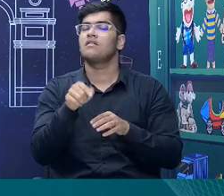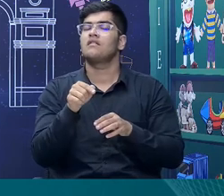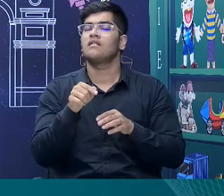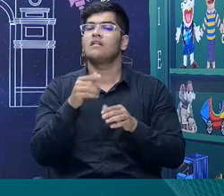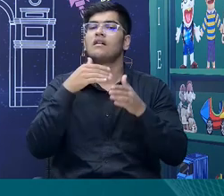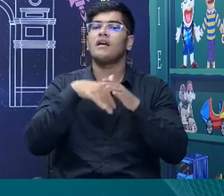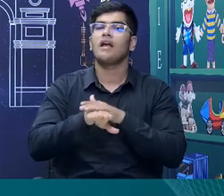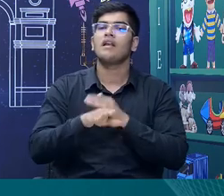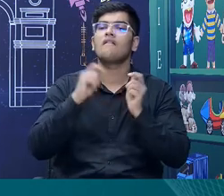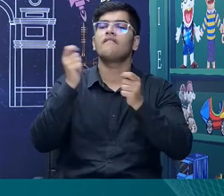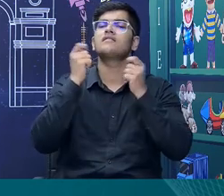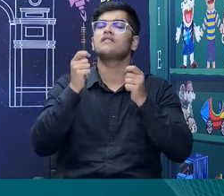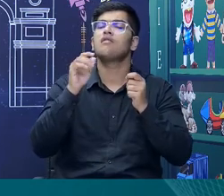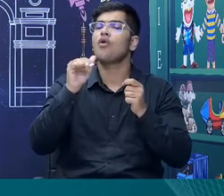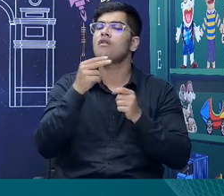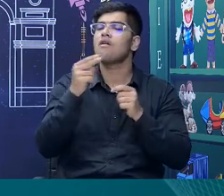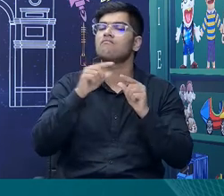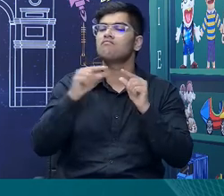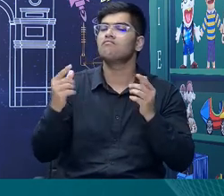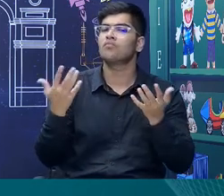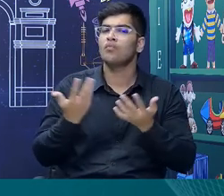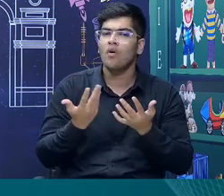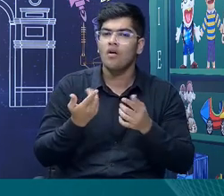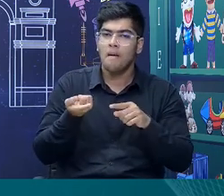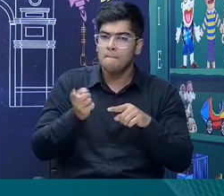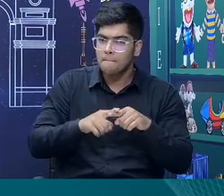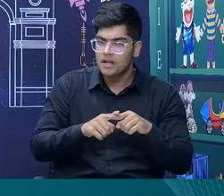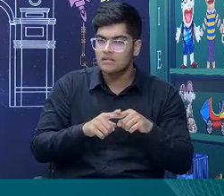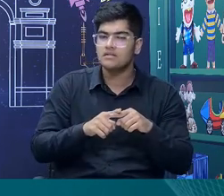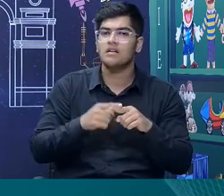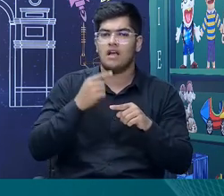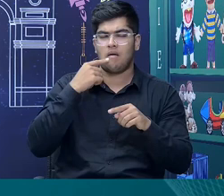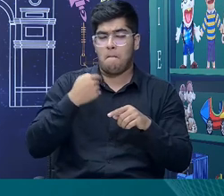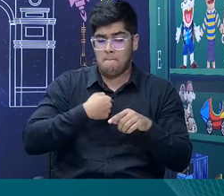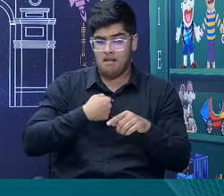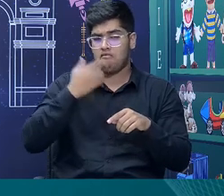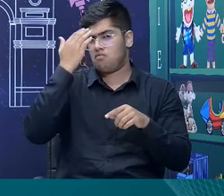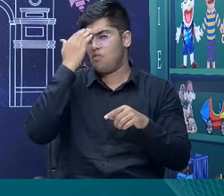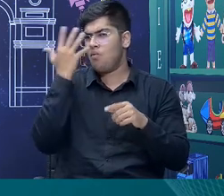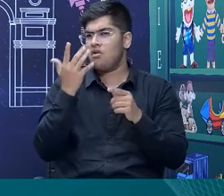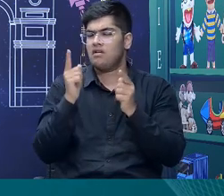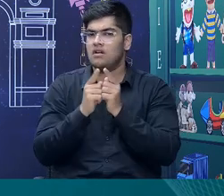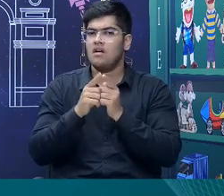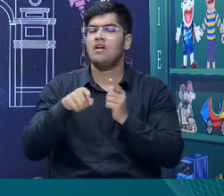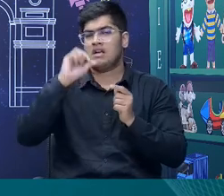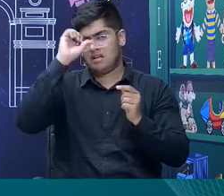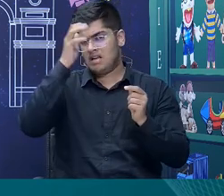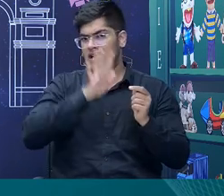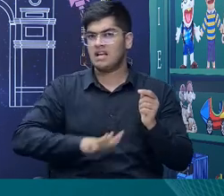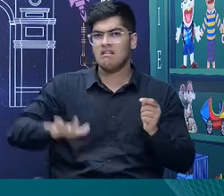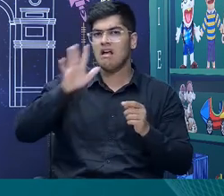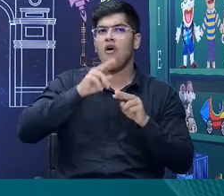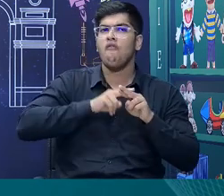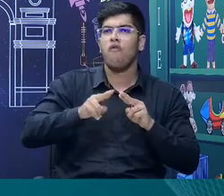किस प्रकार का त्योहार है ये और क्योंकि मुझे जहां तक जानकारी है भारत के हर एक क्षेत्र में नहीं